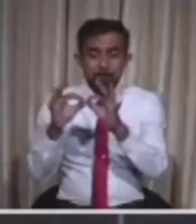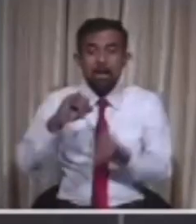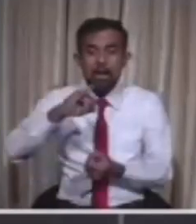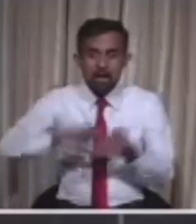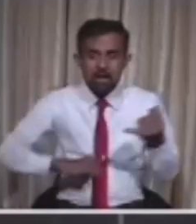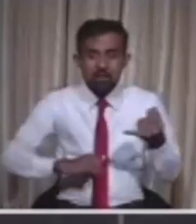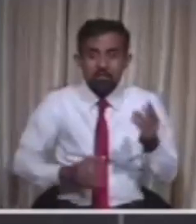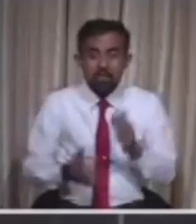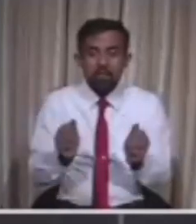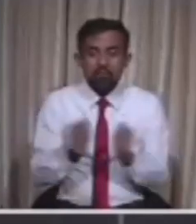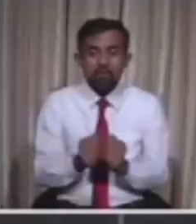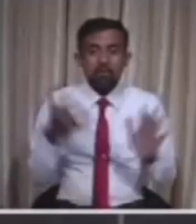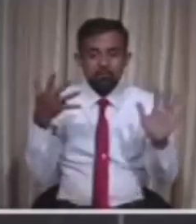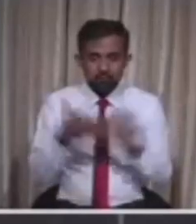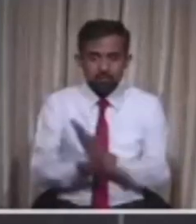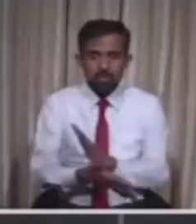ලේකම්තුමා මේ ගෙනියන ගමන වැරදි.